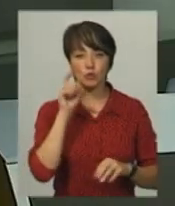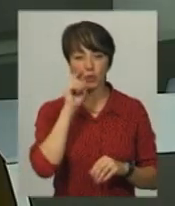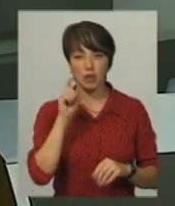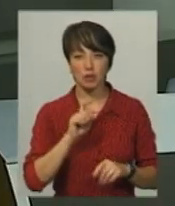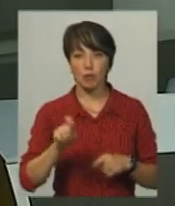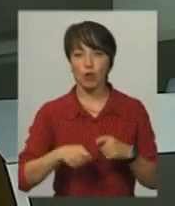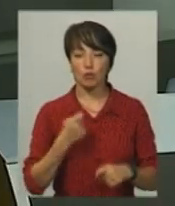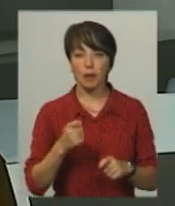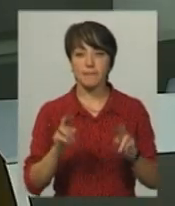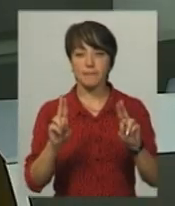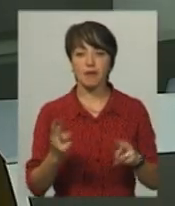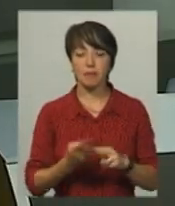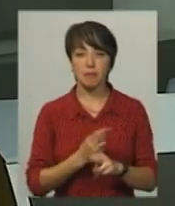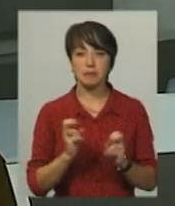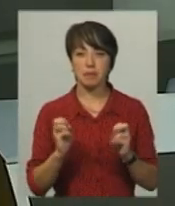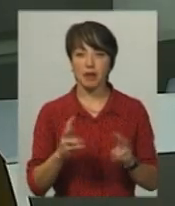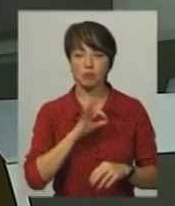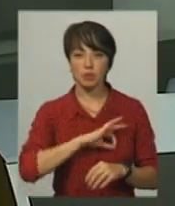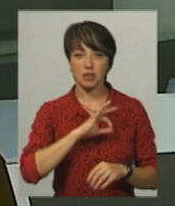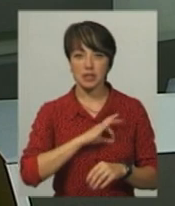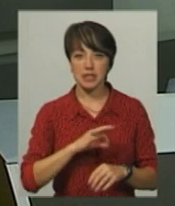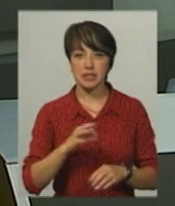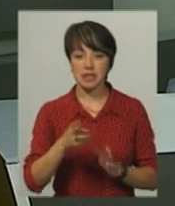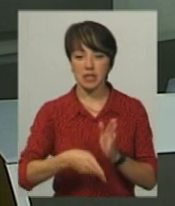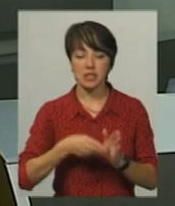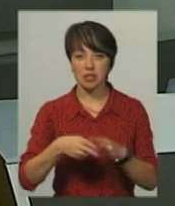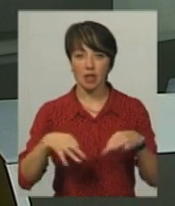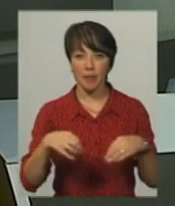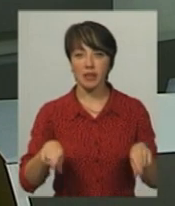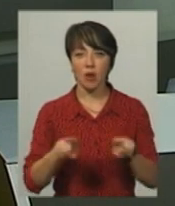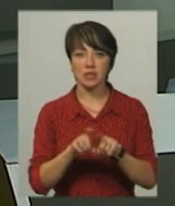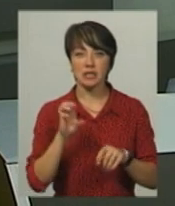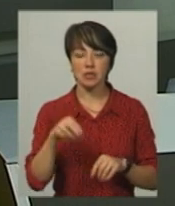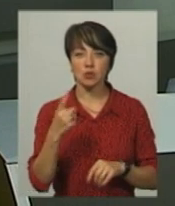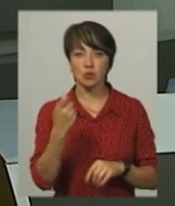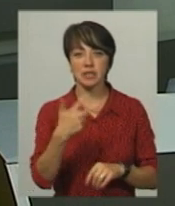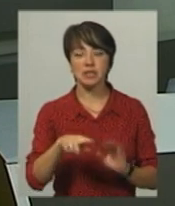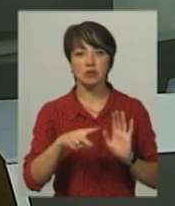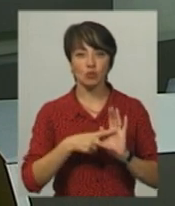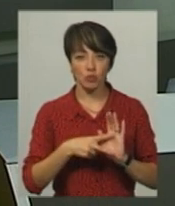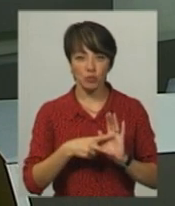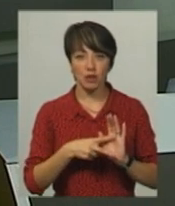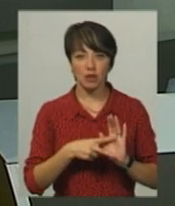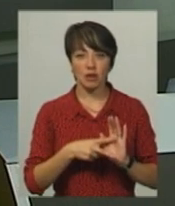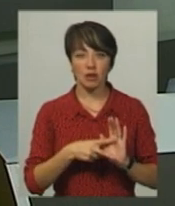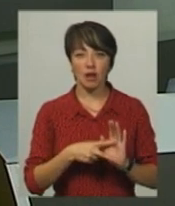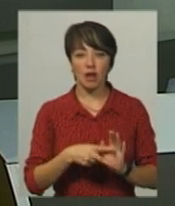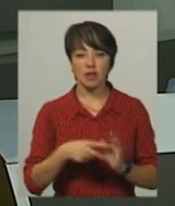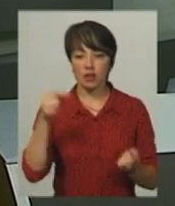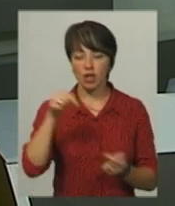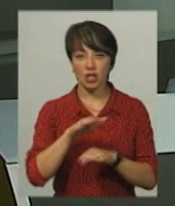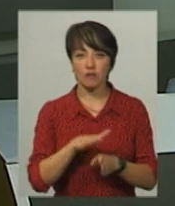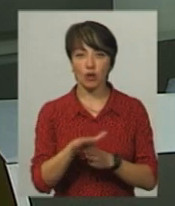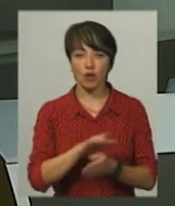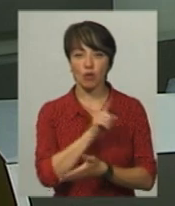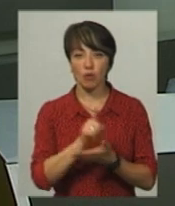України «Порушення правил безпеки з експлуатації залізничного транспорту», а також за статтею 137 «Неналежне виконання